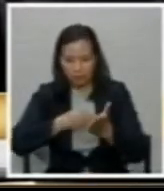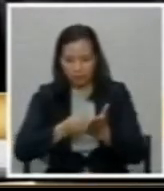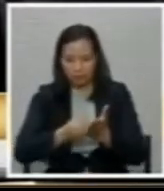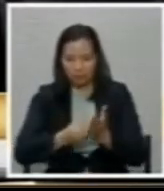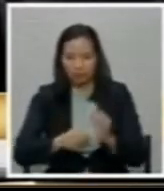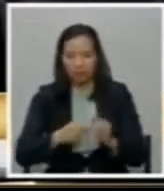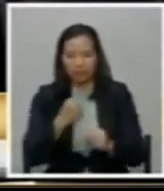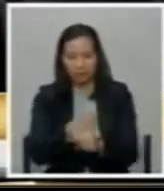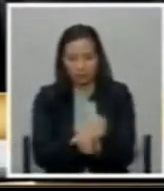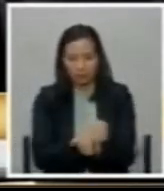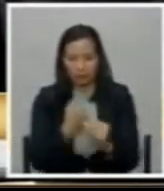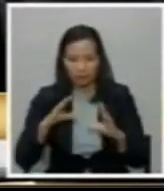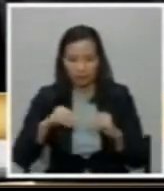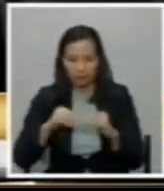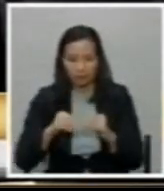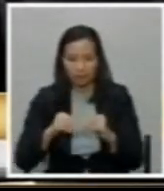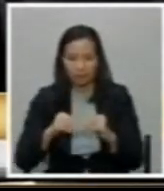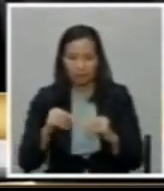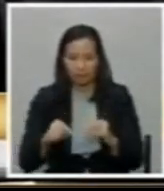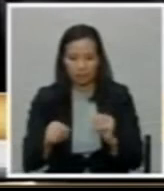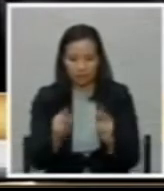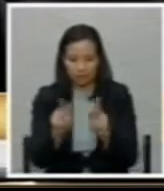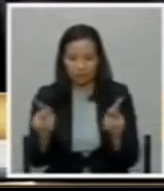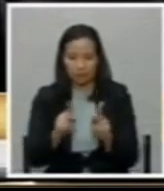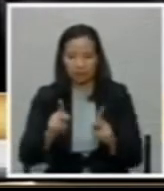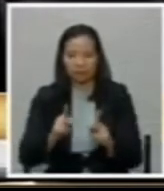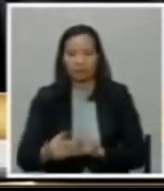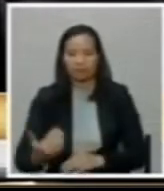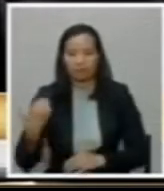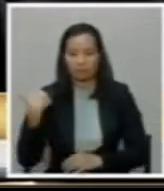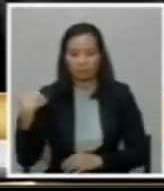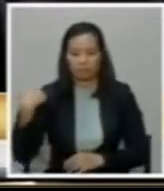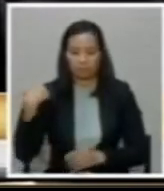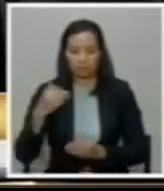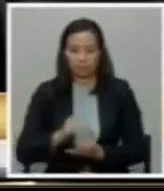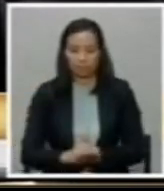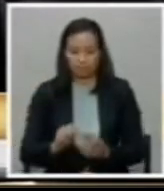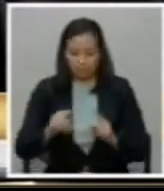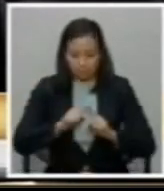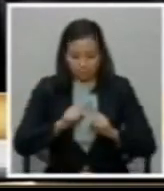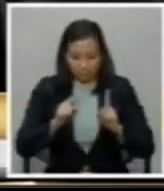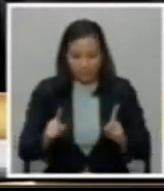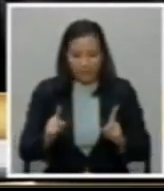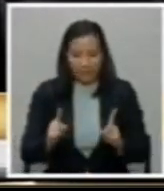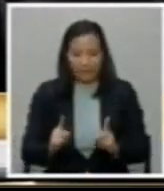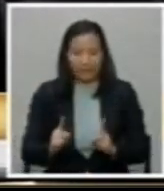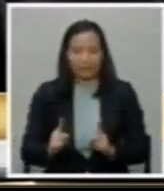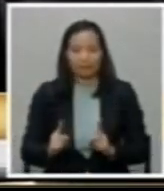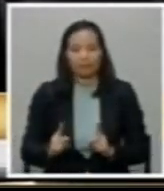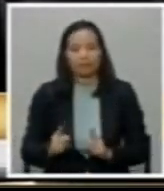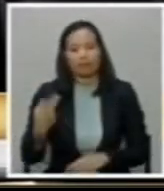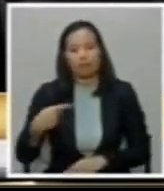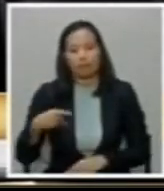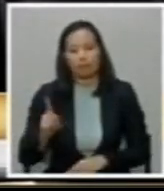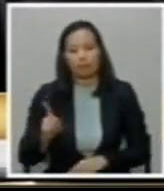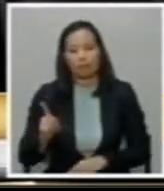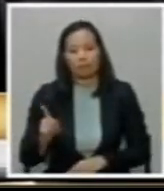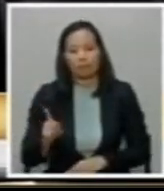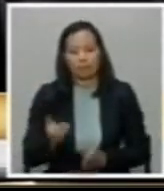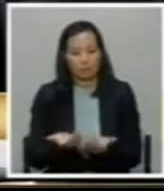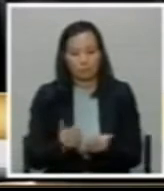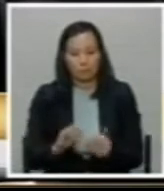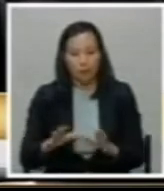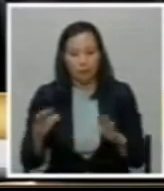เบี้ยประชุมมีความเป็นกรรมการเกิดขึ้นนะครับแต่สิ่งที่ผลตามมาคือความ